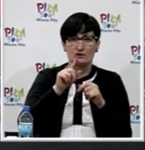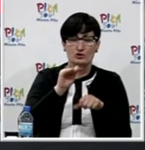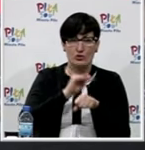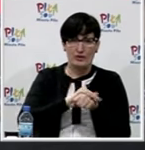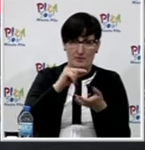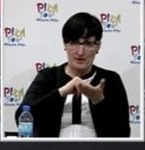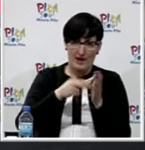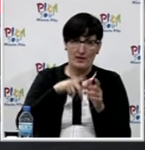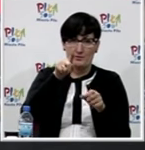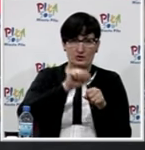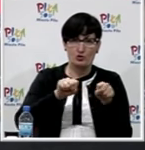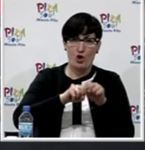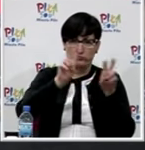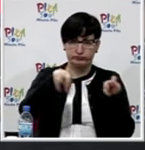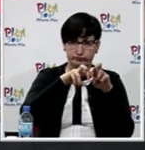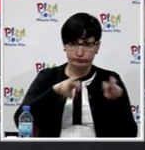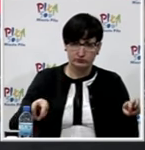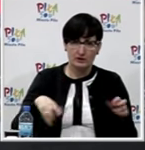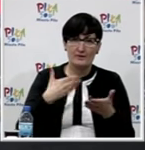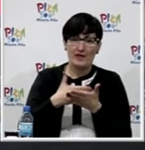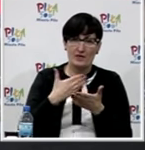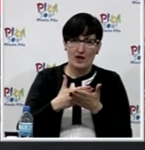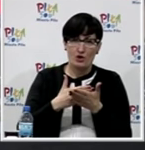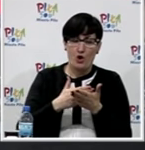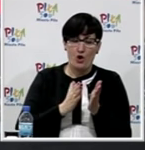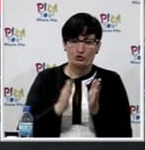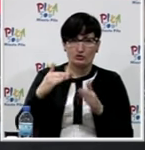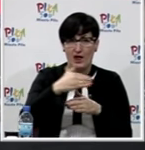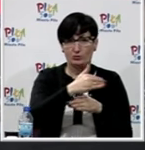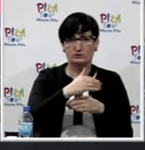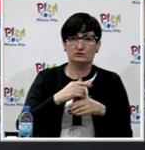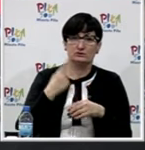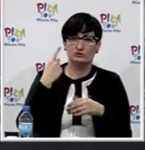stąd kształt działki, która jest na sprzedaż, jest taki, a nie inny, między innymi z tym takim